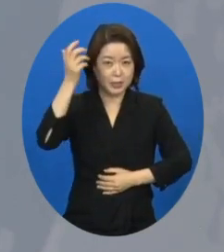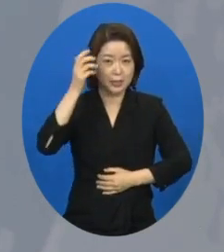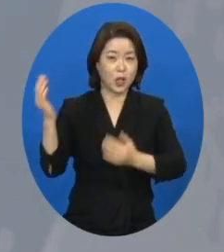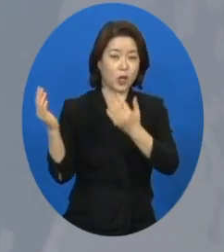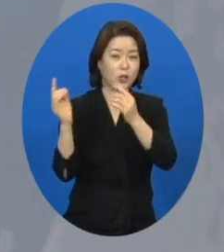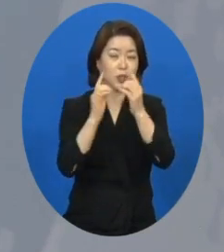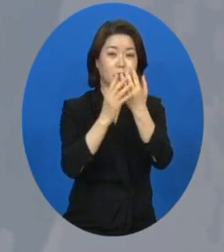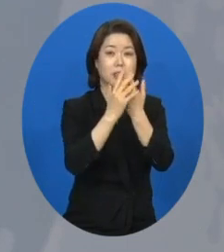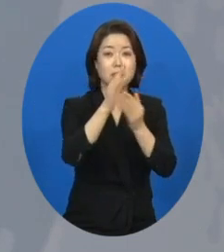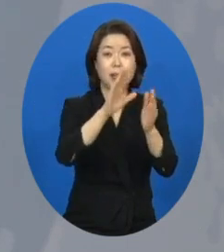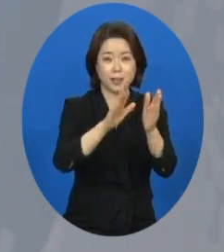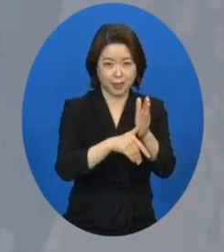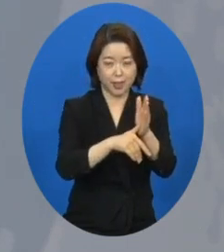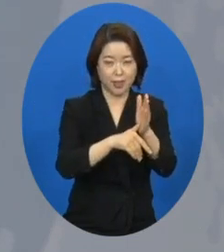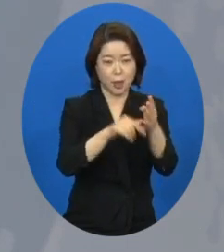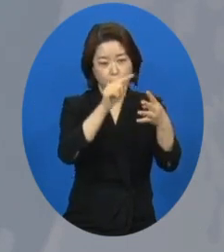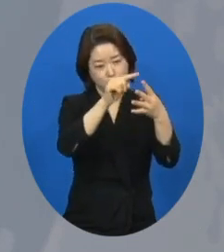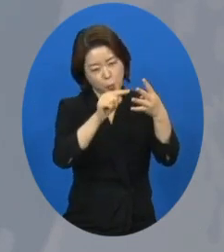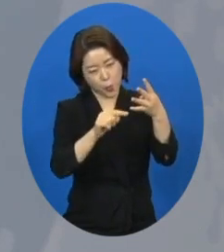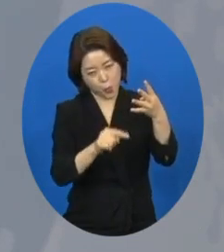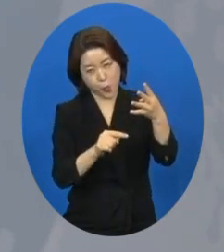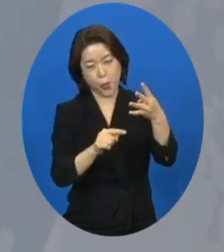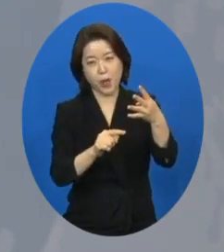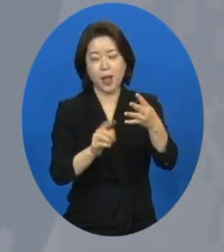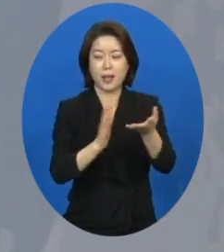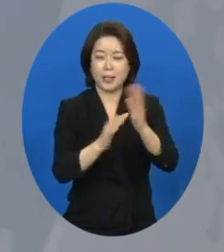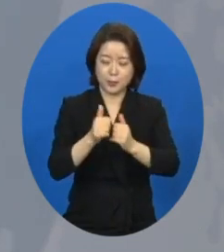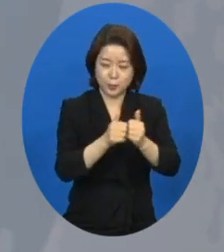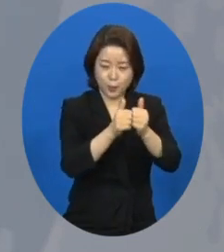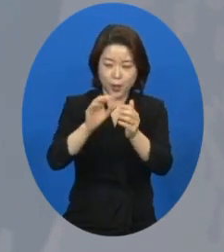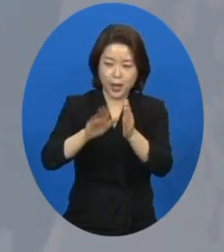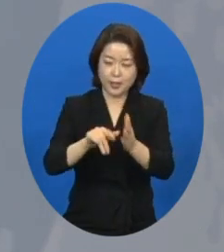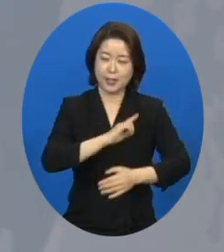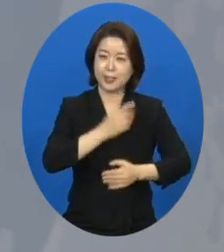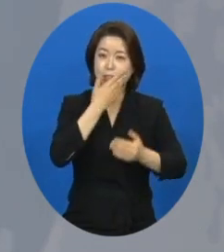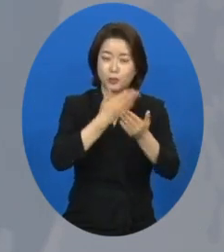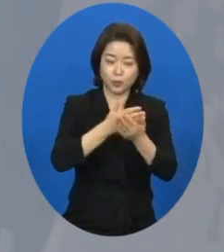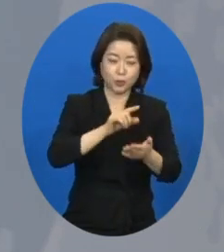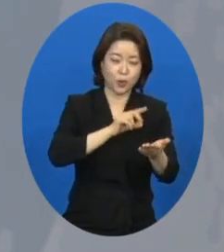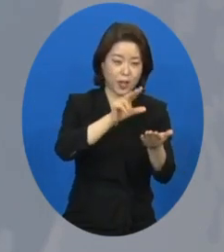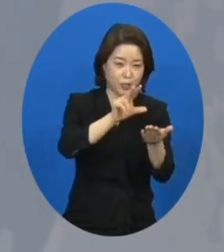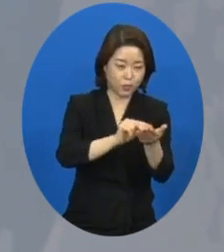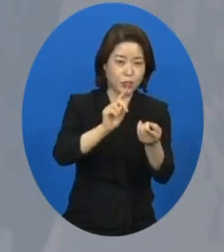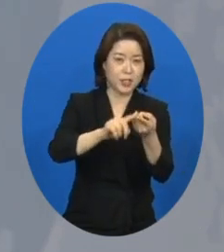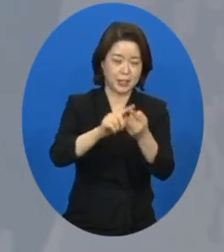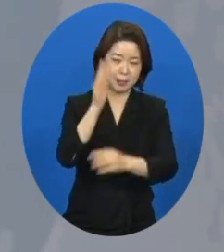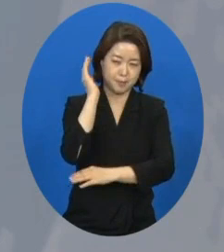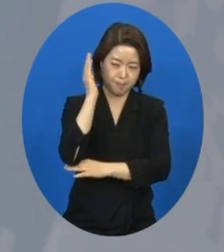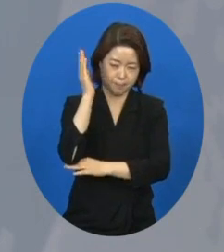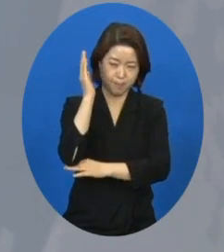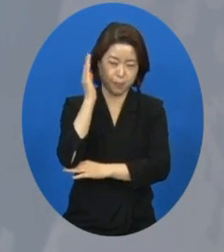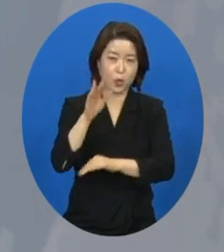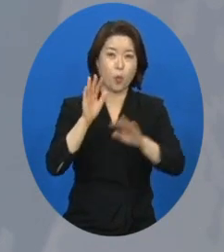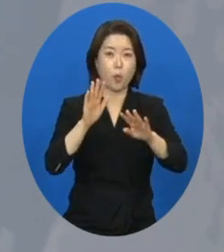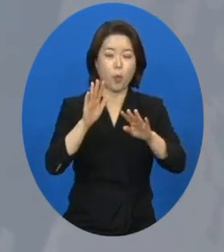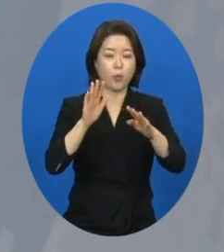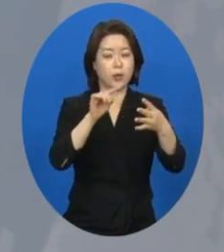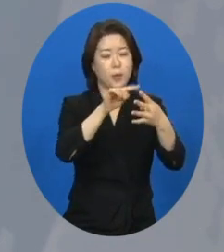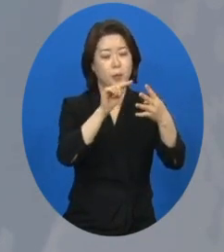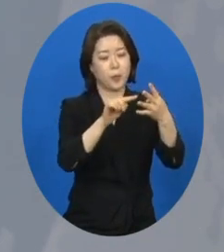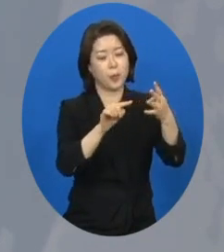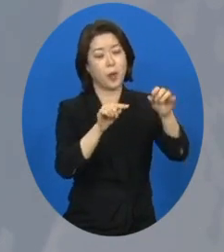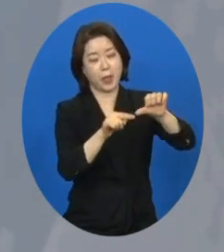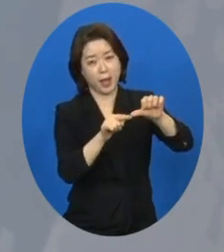예수님과 동행하는 삶에 대한 가장 중요한 주제들을 말씀을 드렸습니다. 오늘이 그 마지막